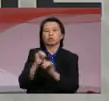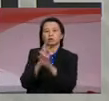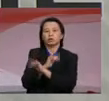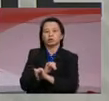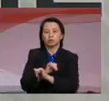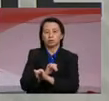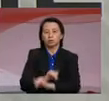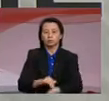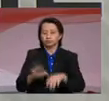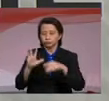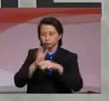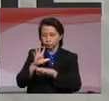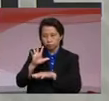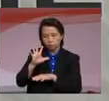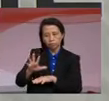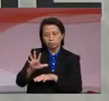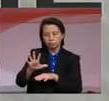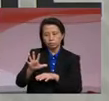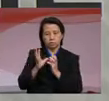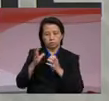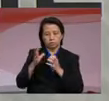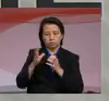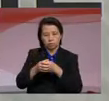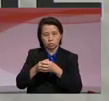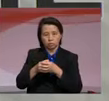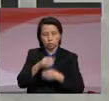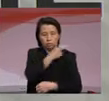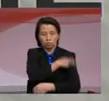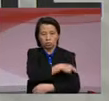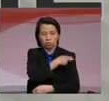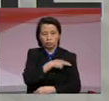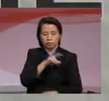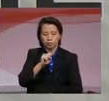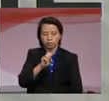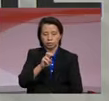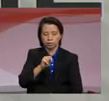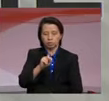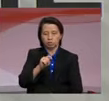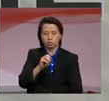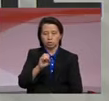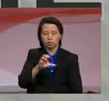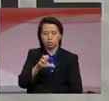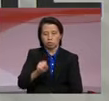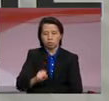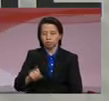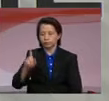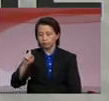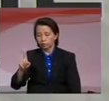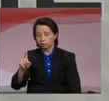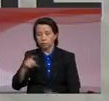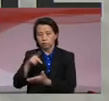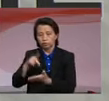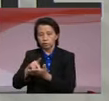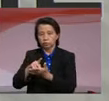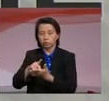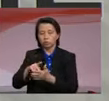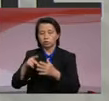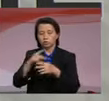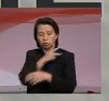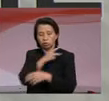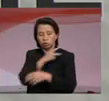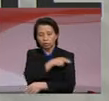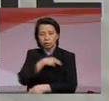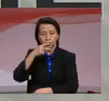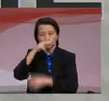iaitu 5 kes daripada kluster Hospital Sentosa, 1 kes daripada kluster Pusat Perubatan Kuching dan